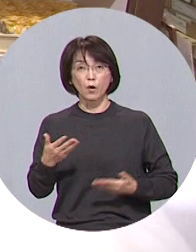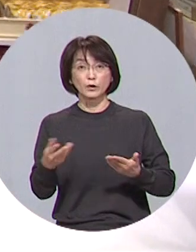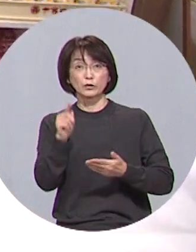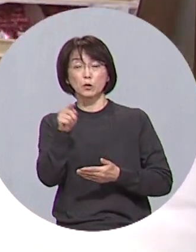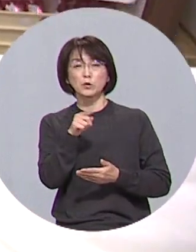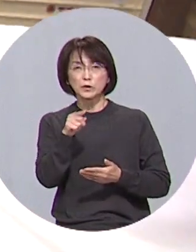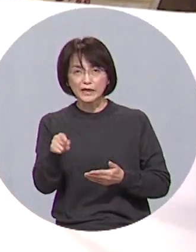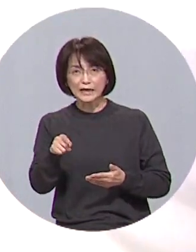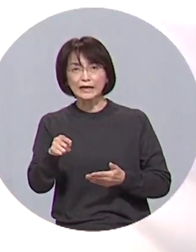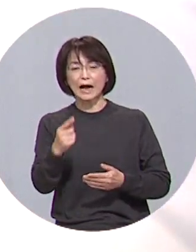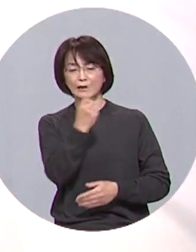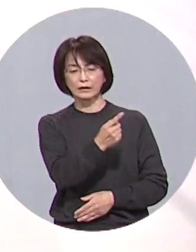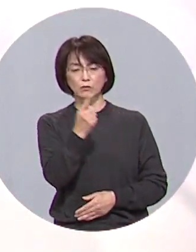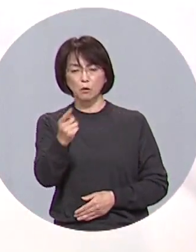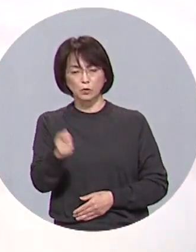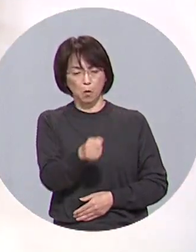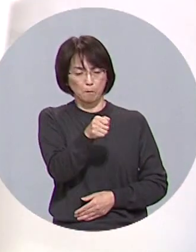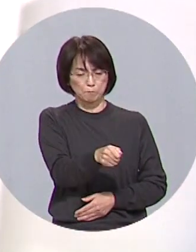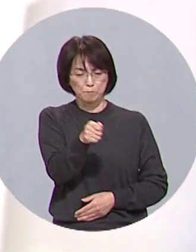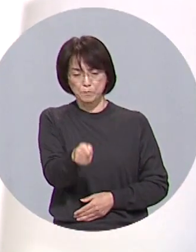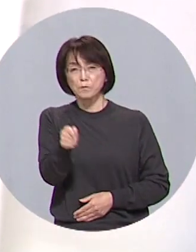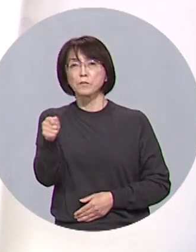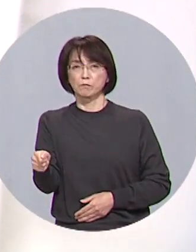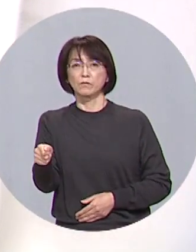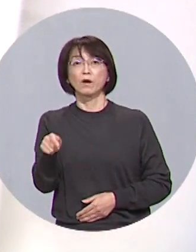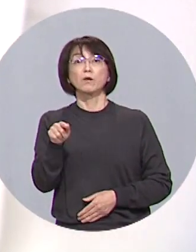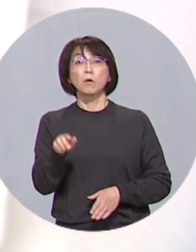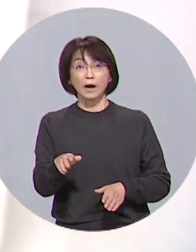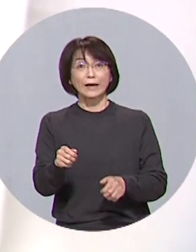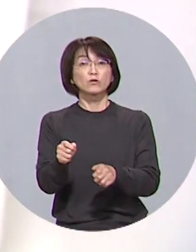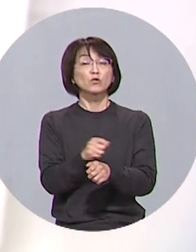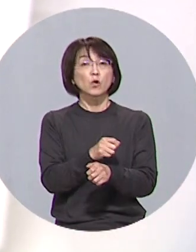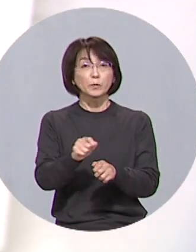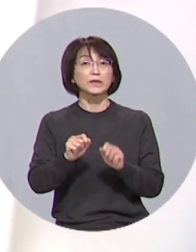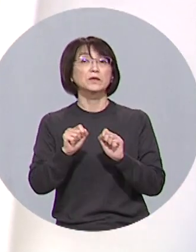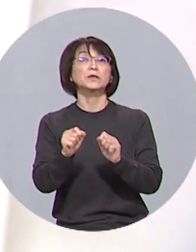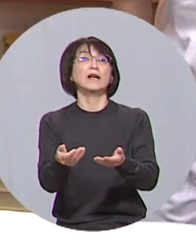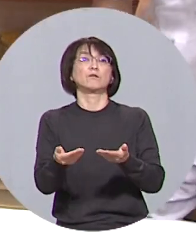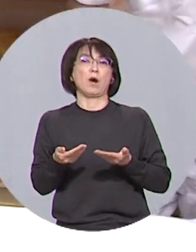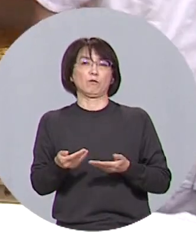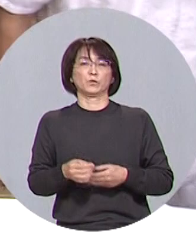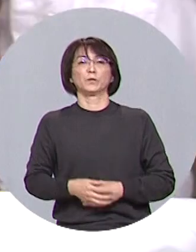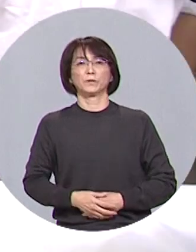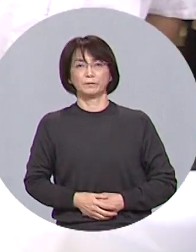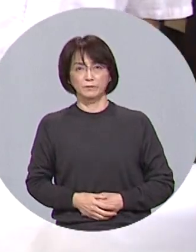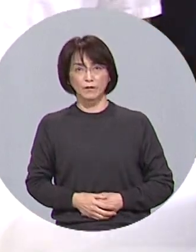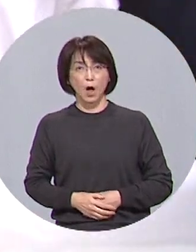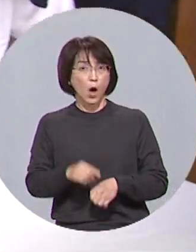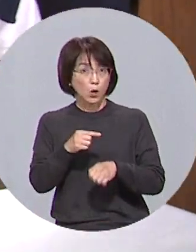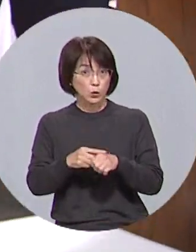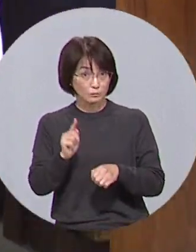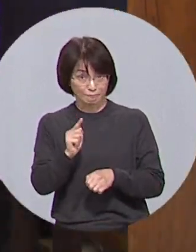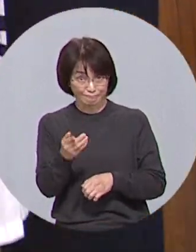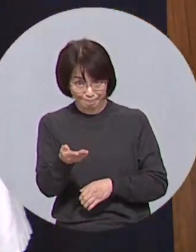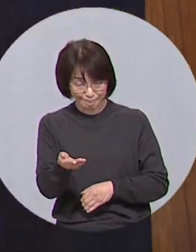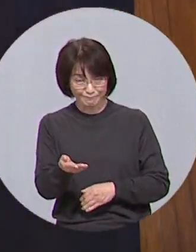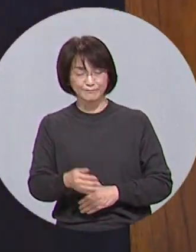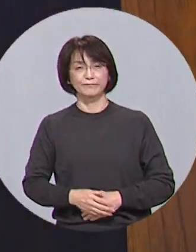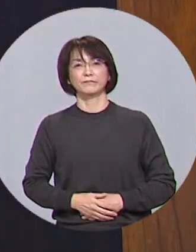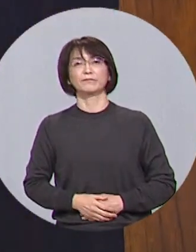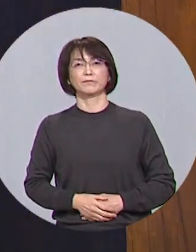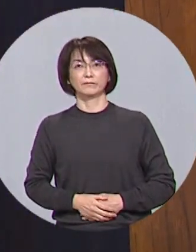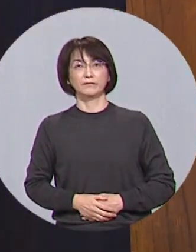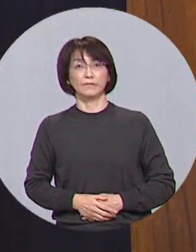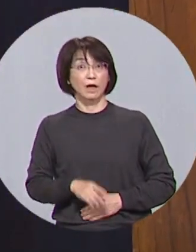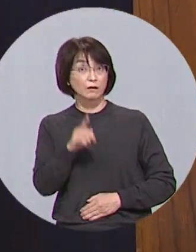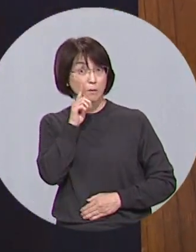が手作業で行うというその焼き印を特別に押させてもらうことに。 ちなみにコツはどういうツアー、 はい、 一回や